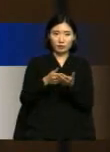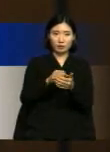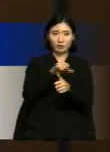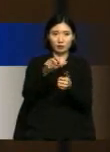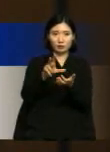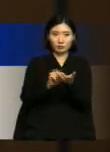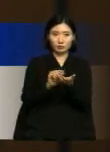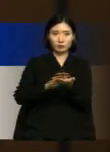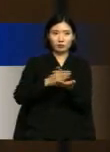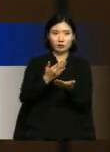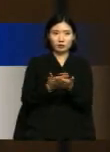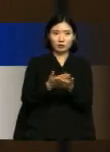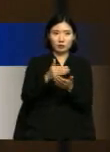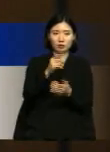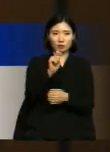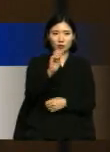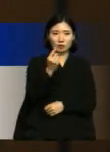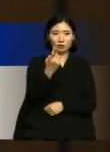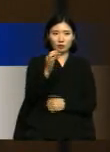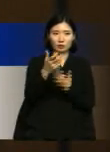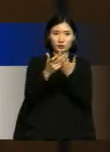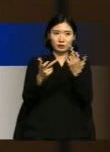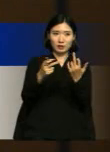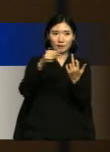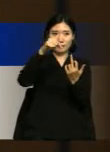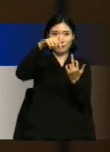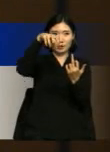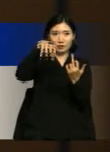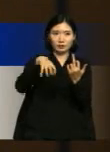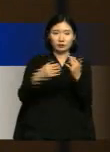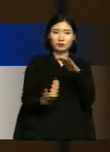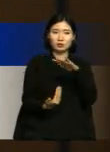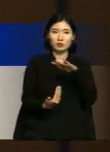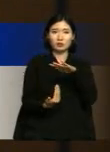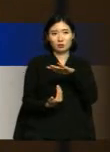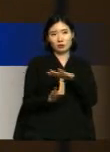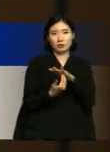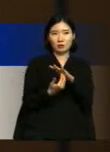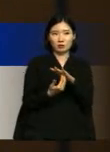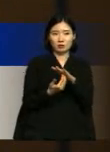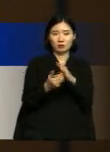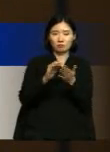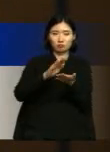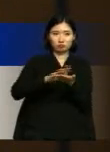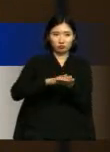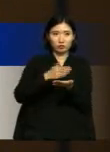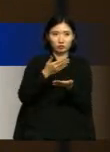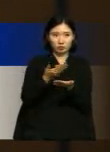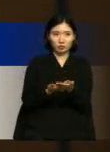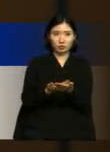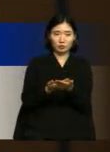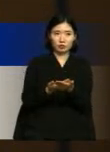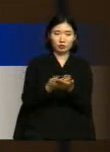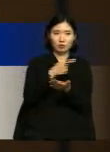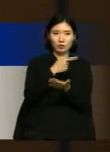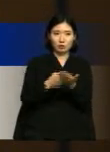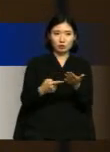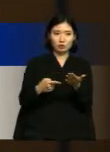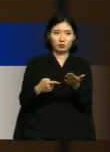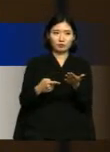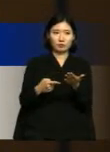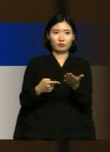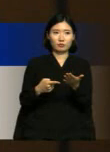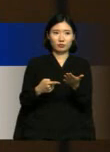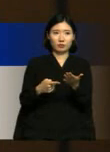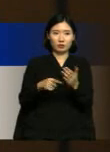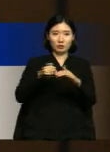보완해서 고분산 정상에서 최대한 이격하는 그런 노선을 계획하였습니다. 그리하여 기후선 부대의 하부를 통과하는